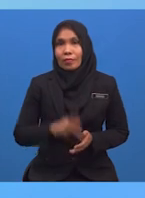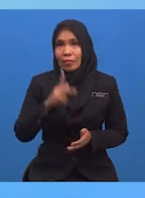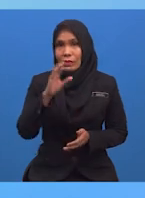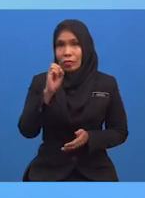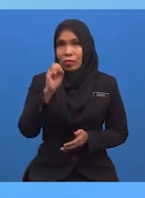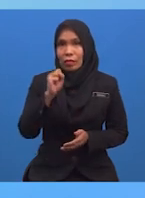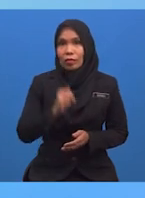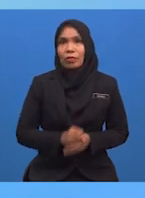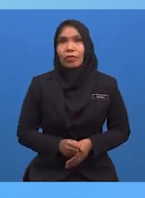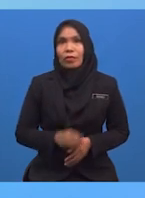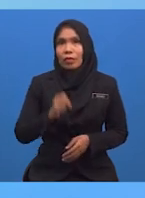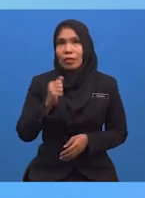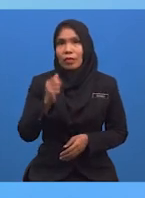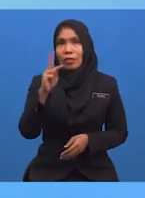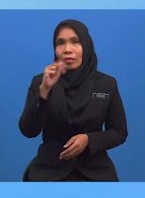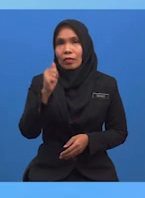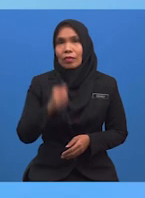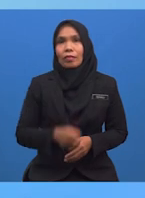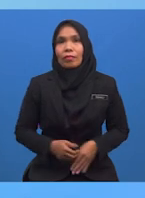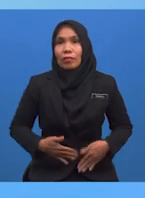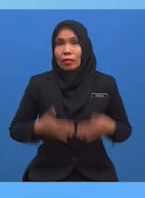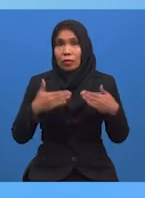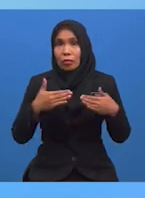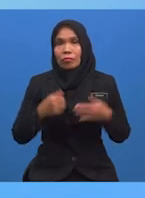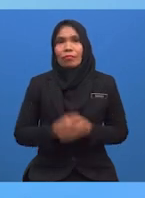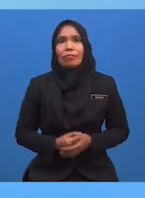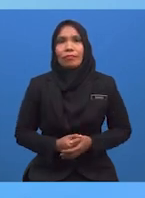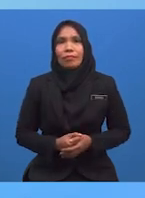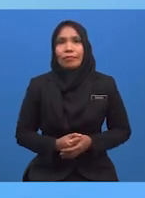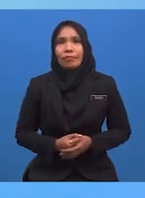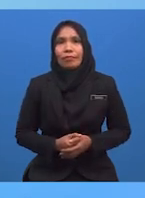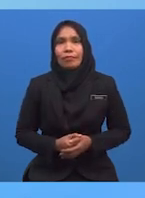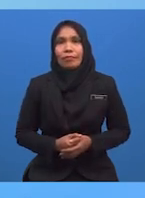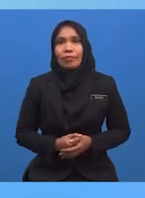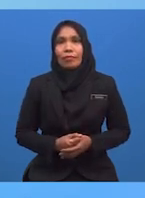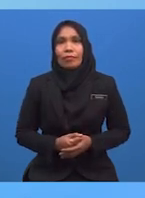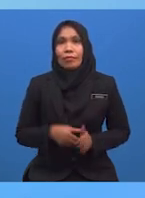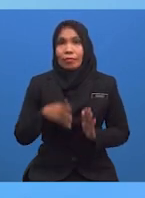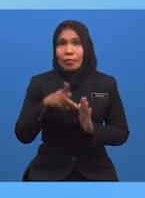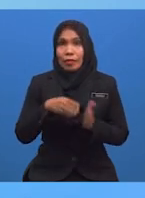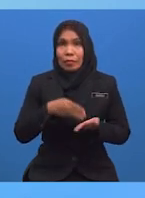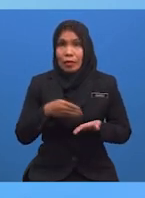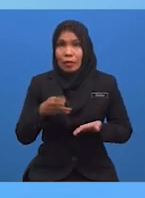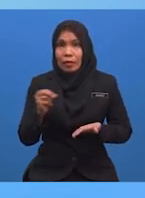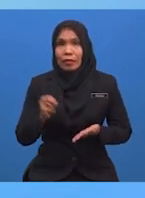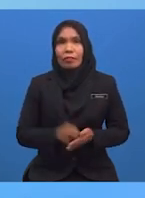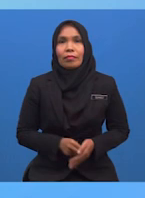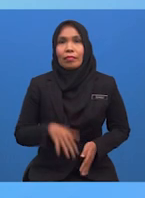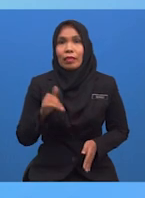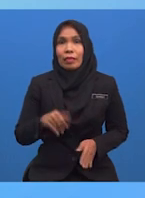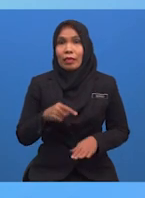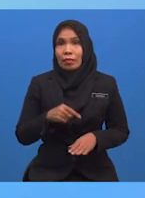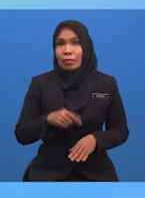ialah kos atau perbelanjaan yang ditanggung untuk memenuhi keperluan asas